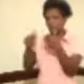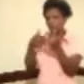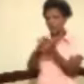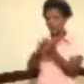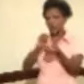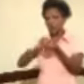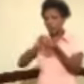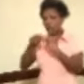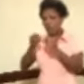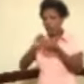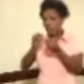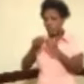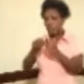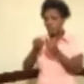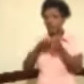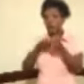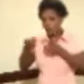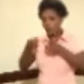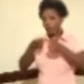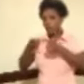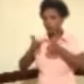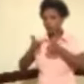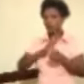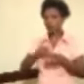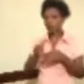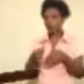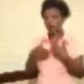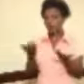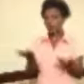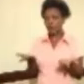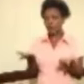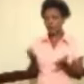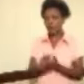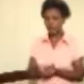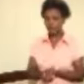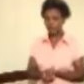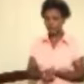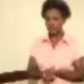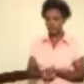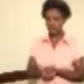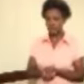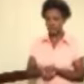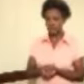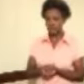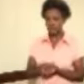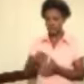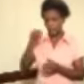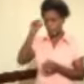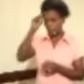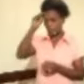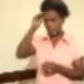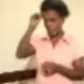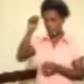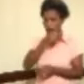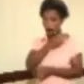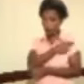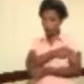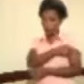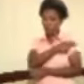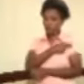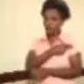pas le pas joindre que on pas gérer ou bien dès qu'il s'agit des affaires de l'État. Très facile. Premièrement, la question de l'hôpital est